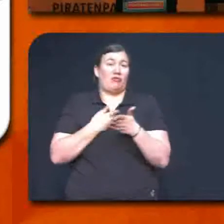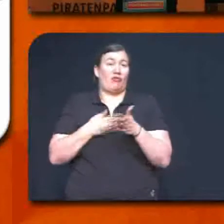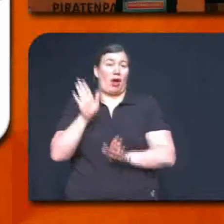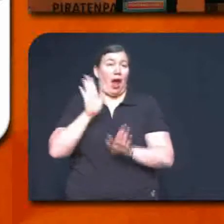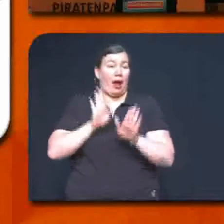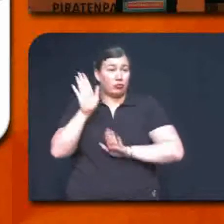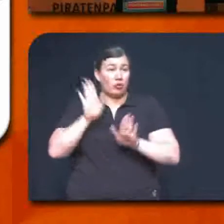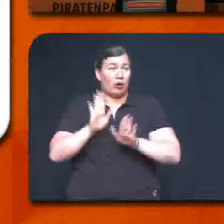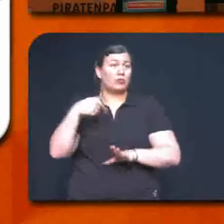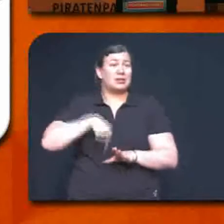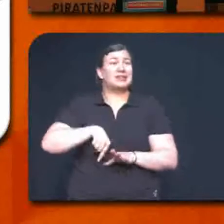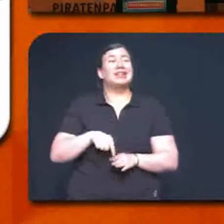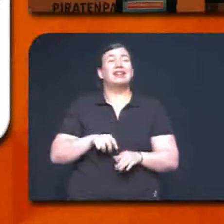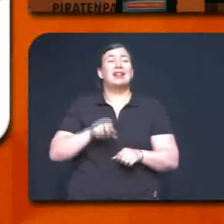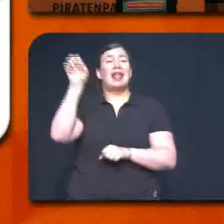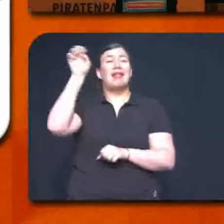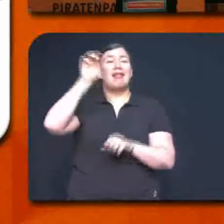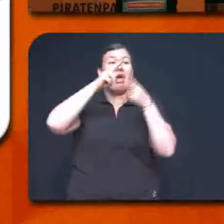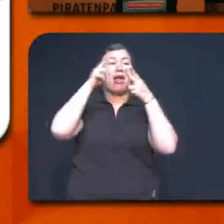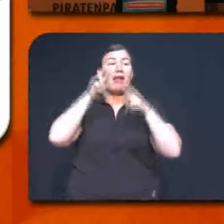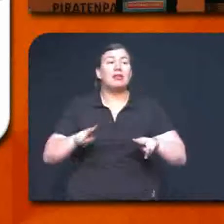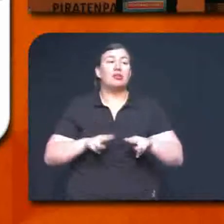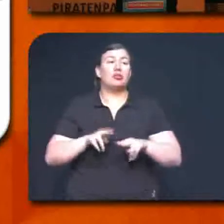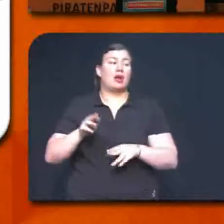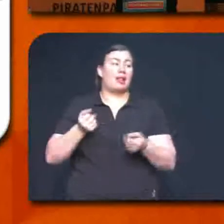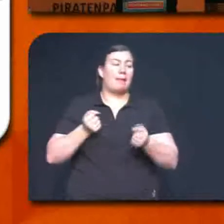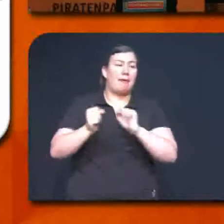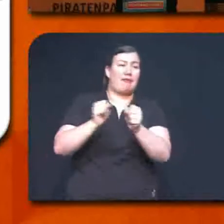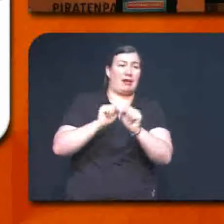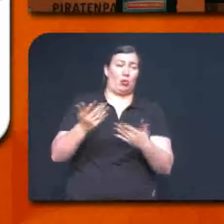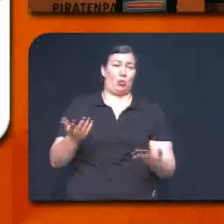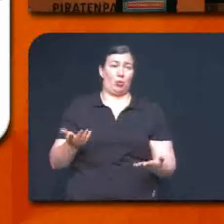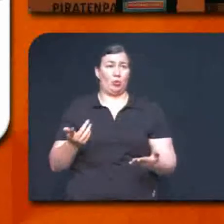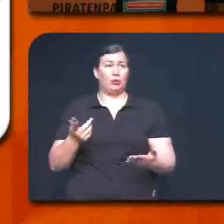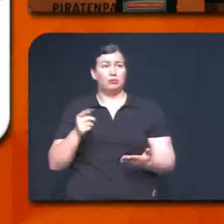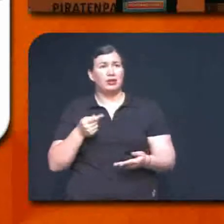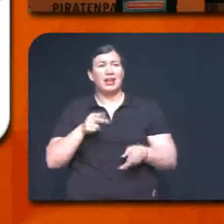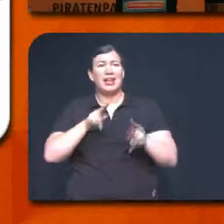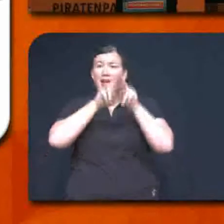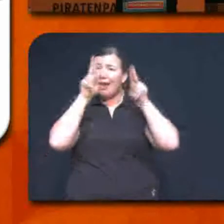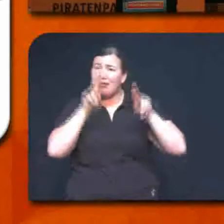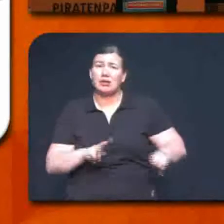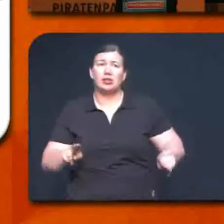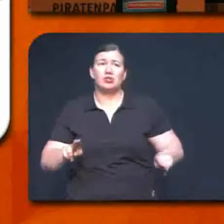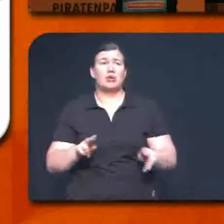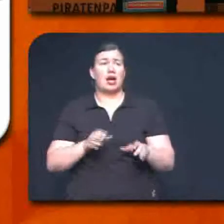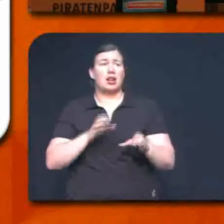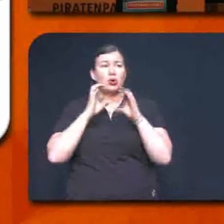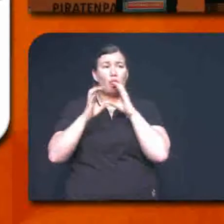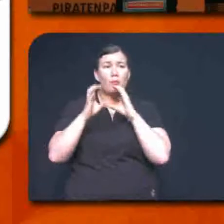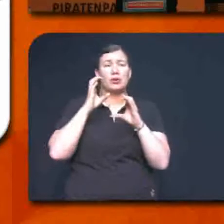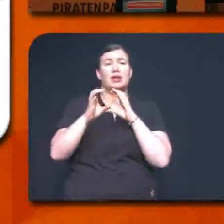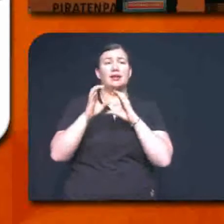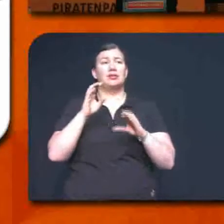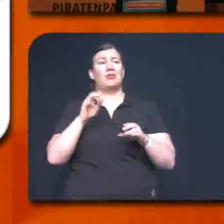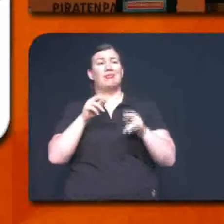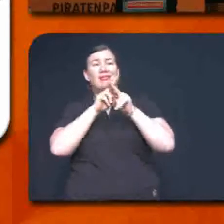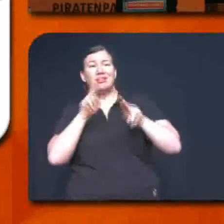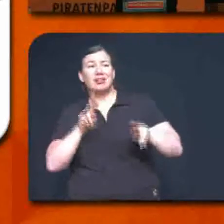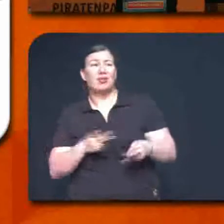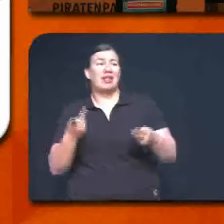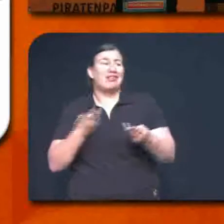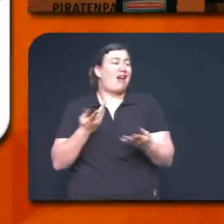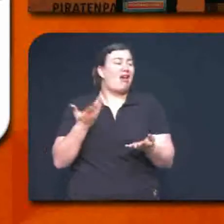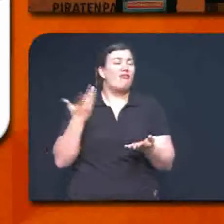wir sind eine internationale Bewegung internationale Kommunikation bei der es unwichtig wird an welchen Ort man sich gerade